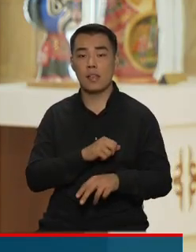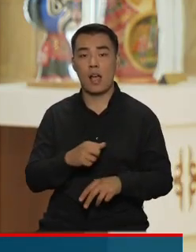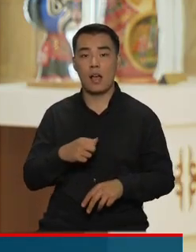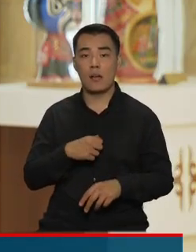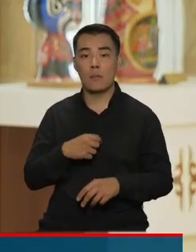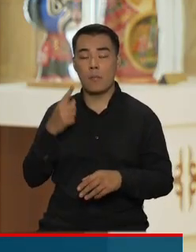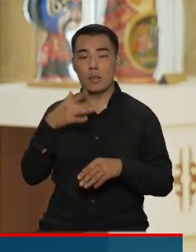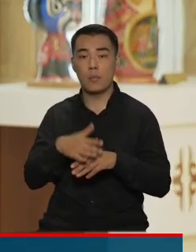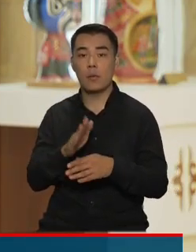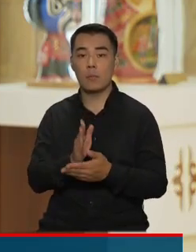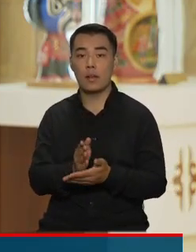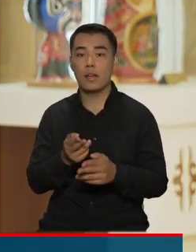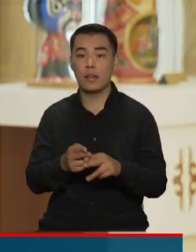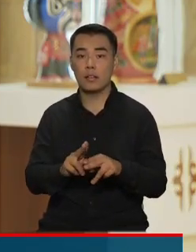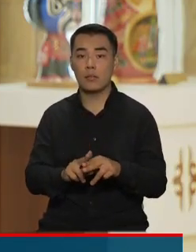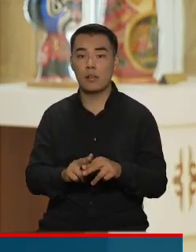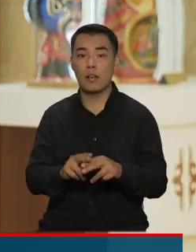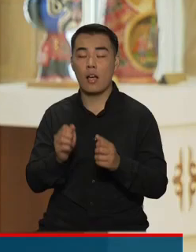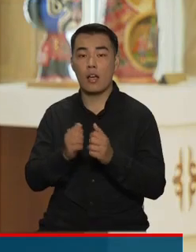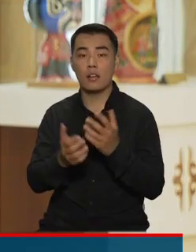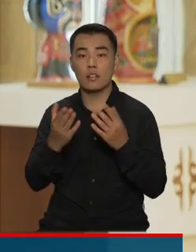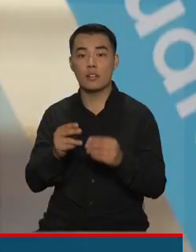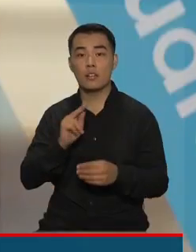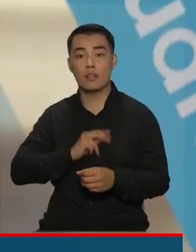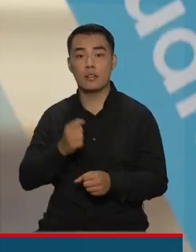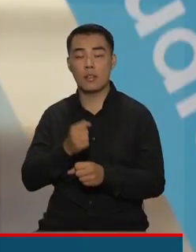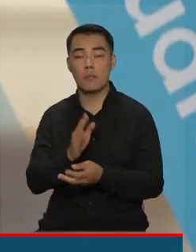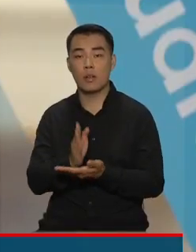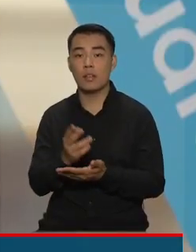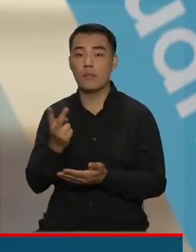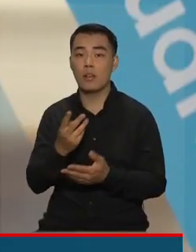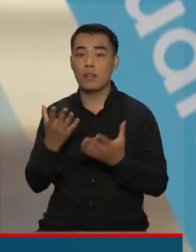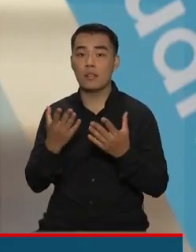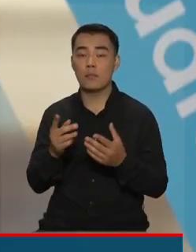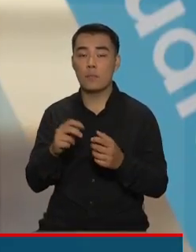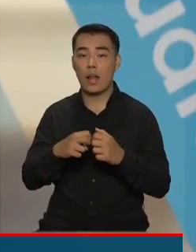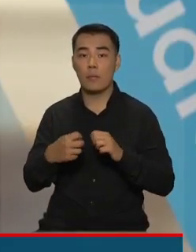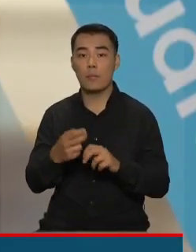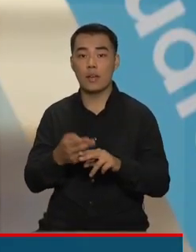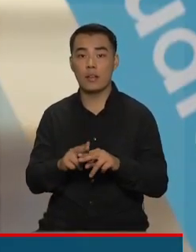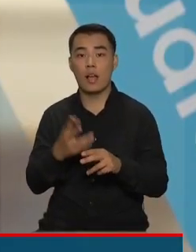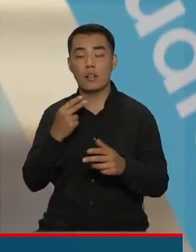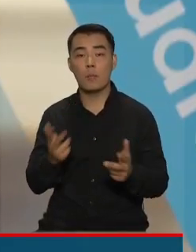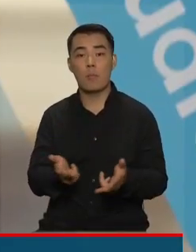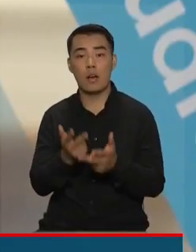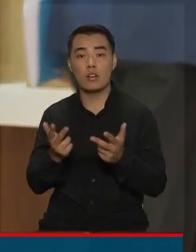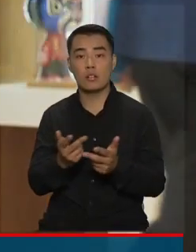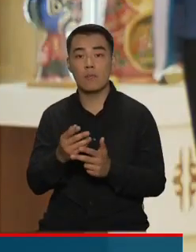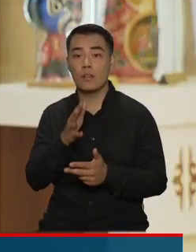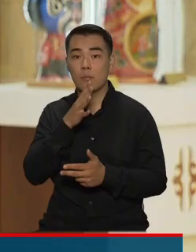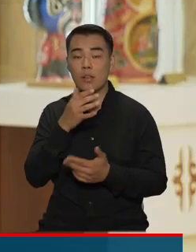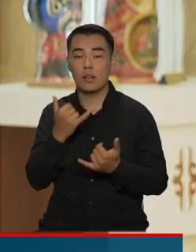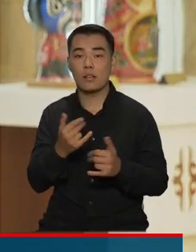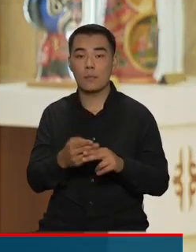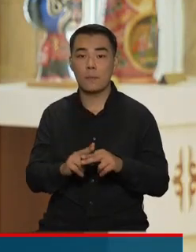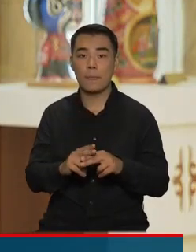түйіп қойдым. Бұмен енді күнделікті айналысу керек екен. Екінші мәселе келесі мынау өрт болатын кезеңге